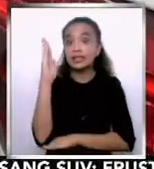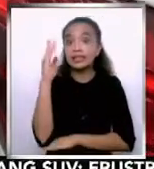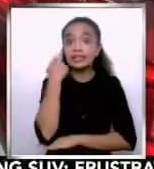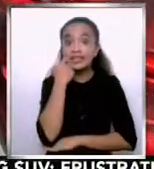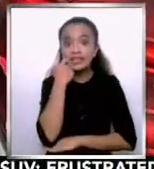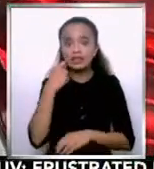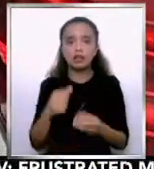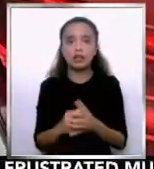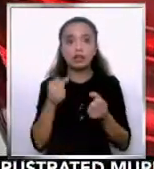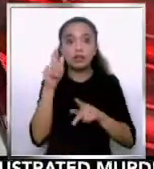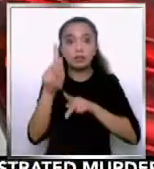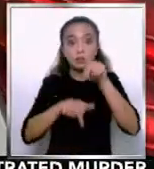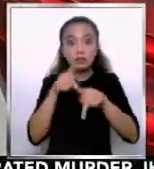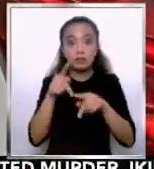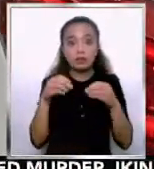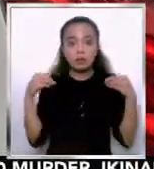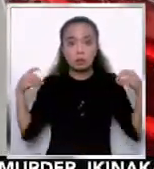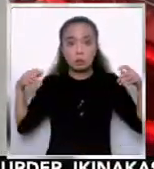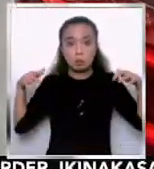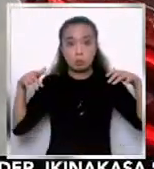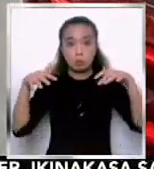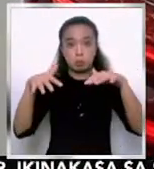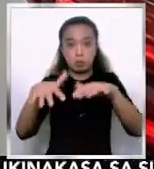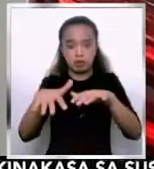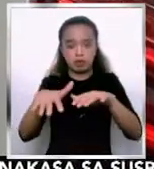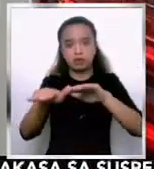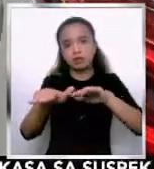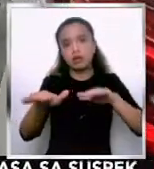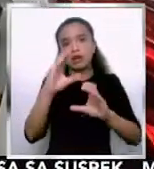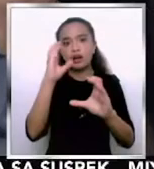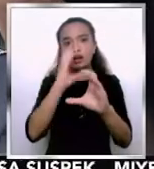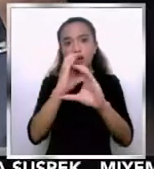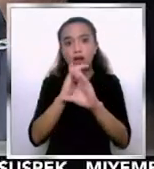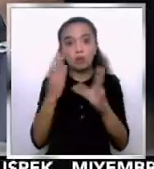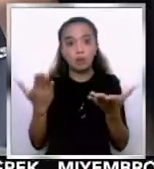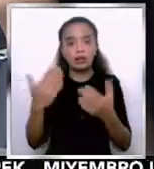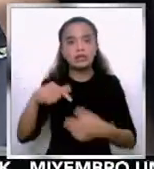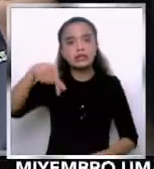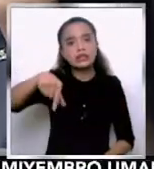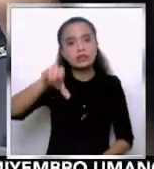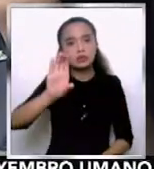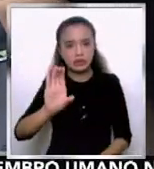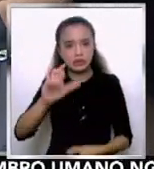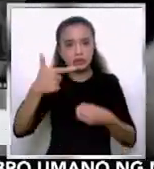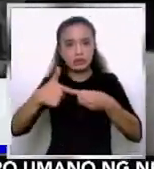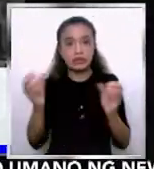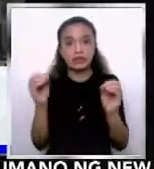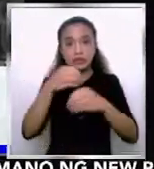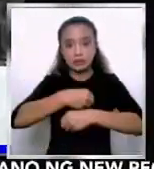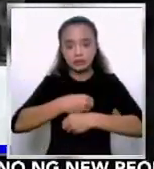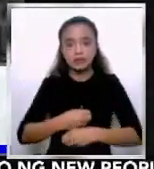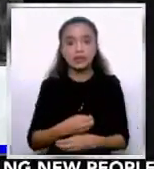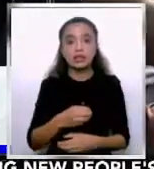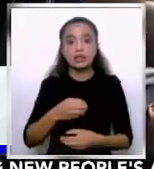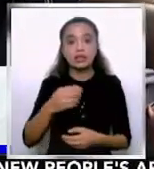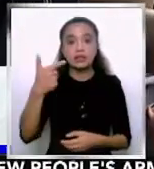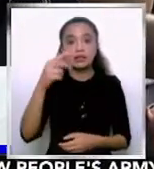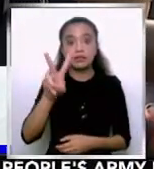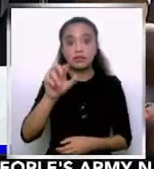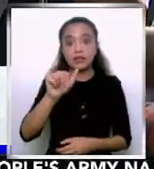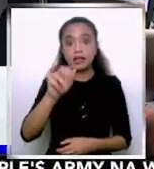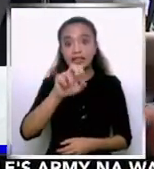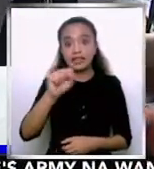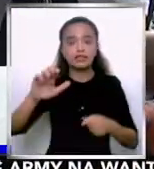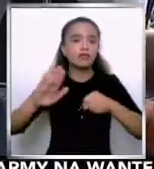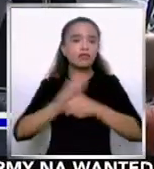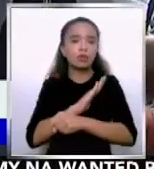ng mga naka-diesel na sasakyan ang gas station na ito sa Quezon City. Si Vanessa, full tank agad ang pinakarga. Matagal